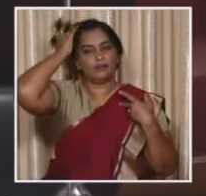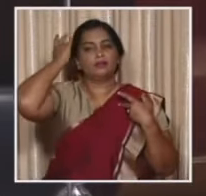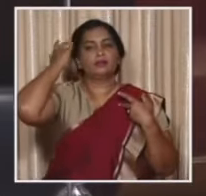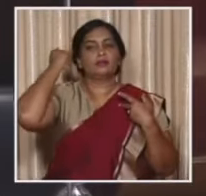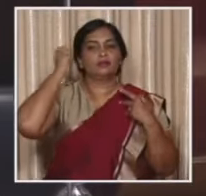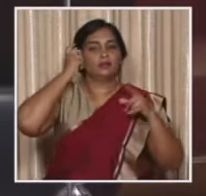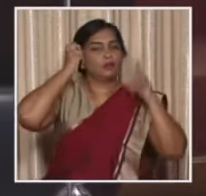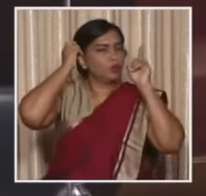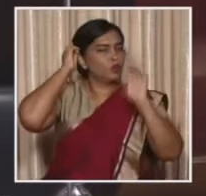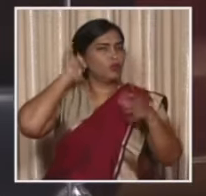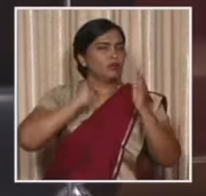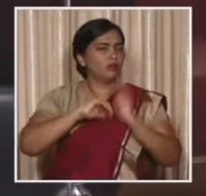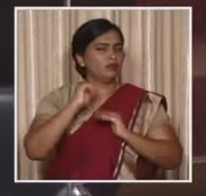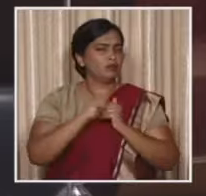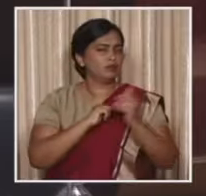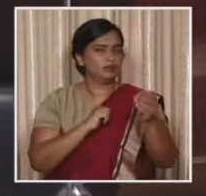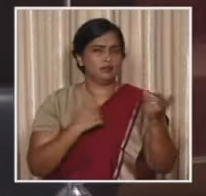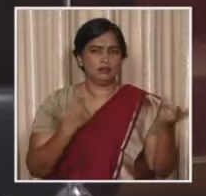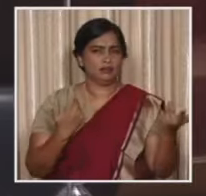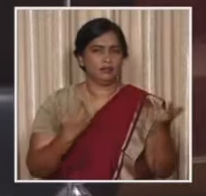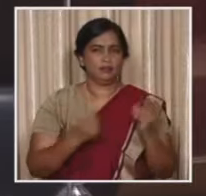mitu bagai kriya kelapa.